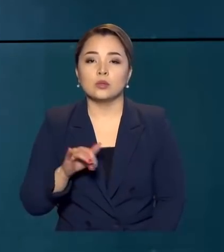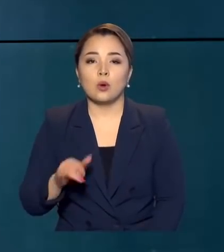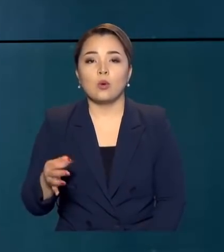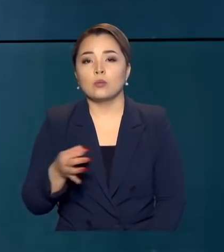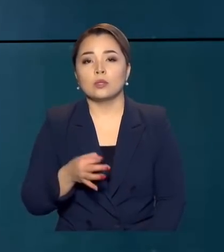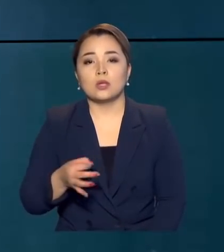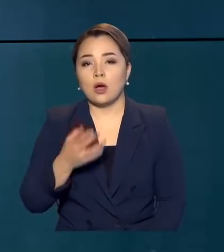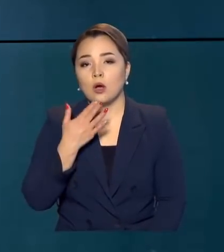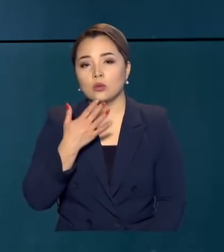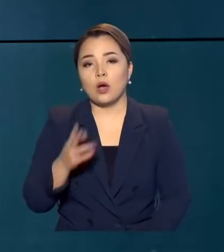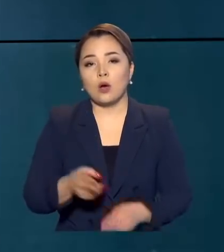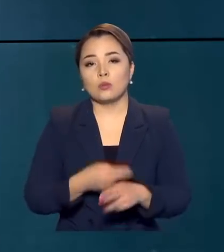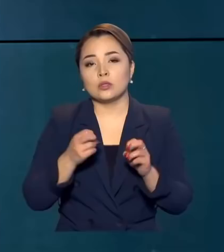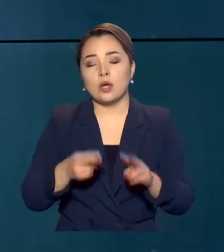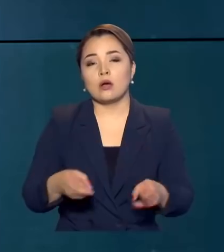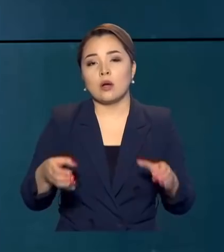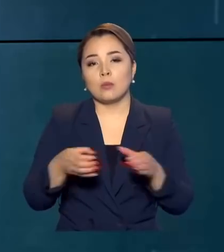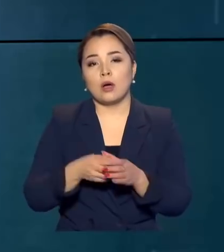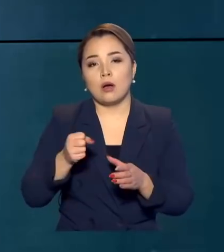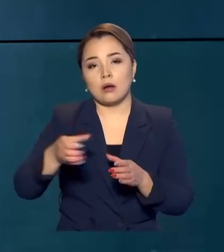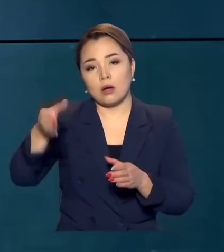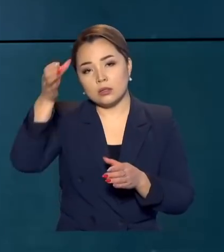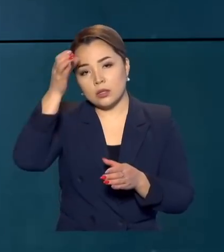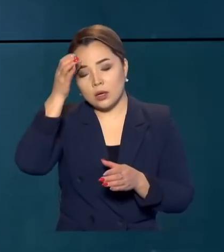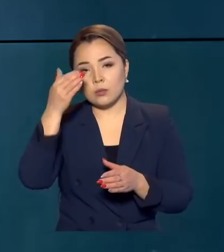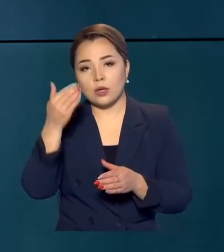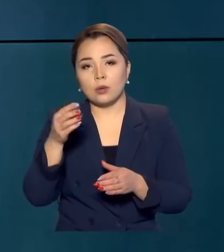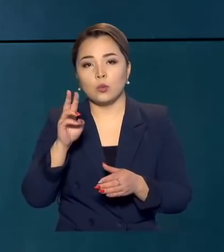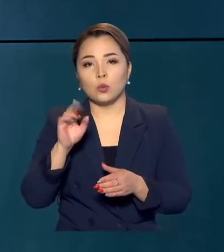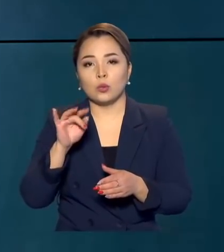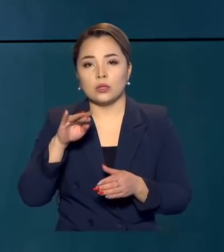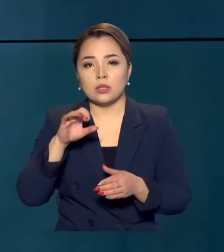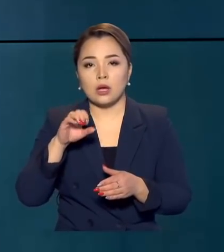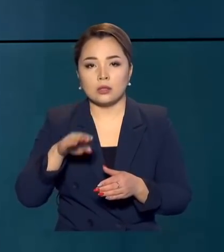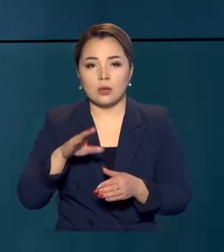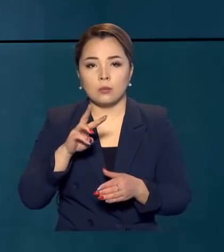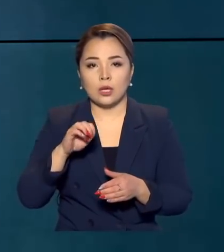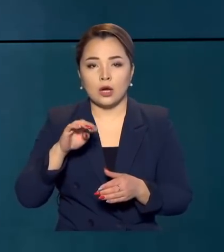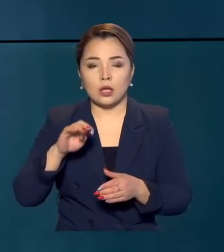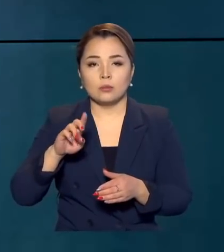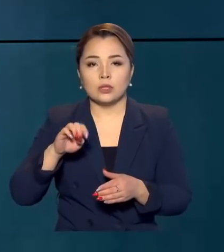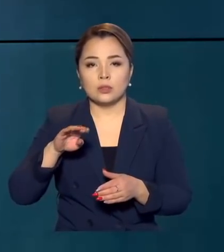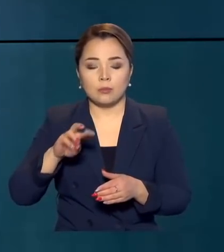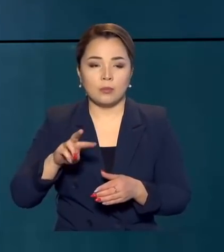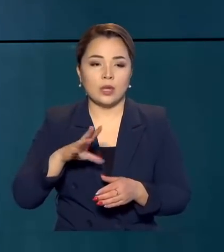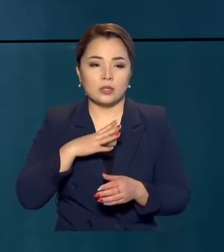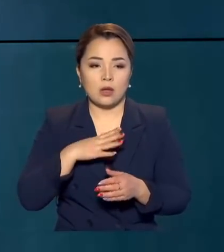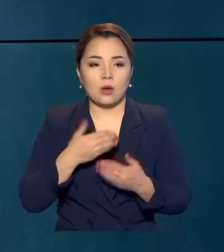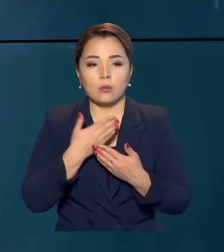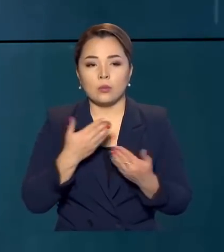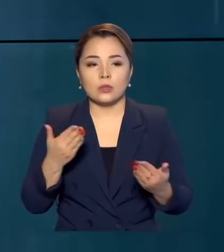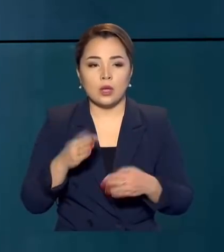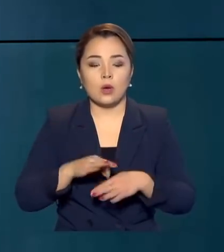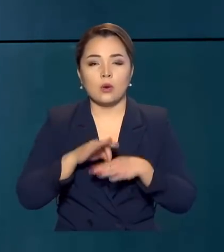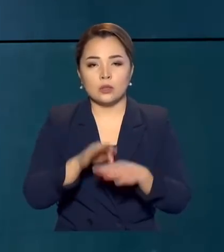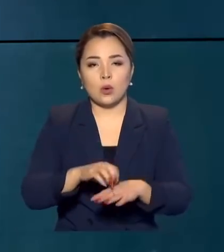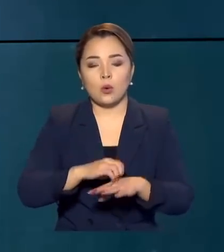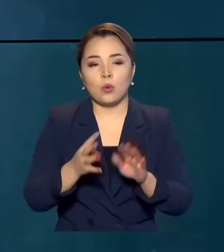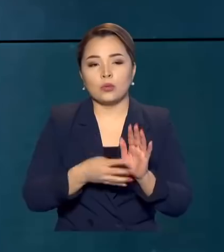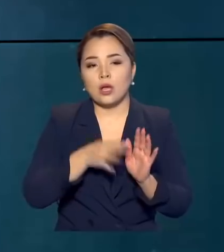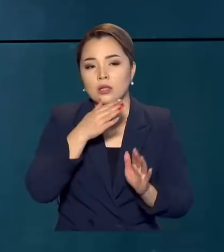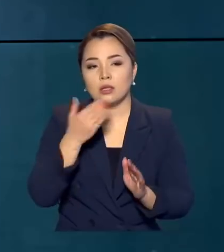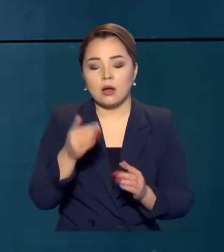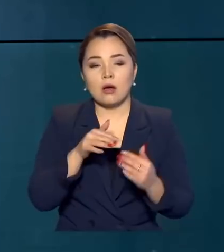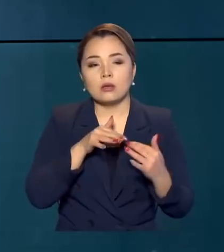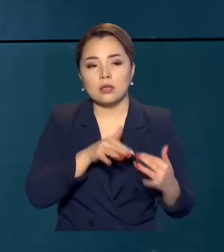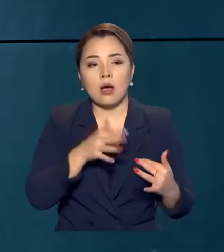Маңғыстаулықтар ұлттық қауіпсіздік комитеті академиясының курсанты Мерхан Бітіммен қоштасты. 19 жасар Мерхан Алматы қаласындағы